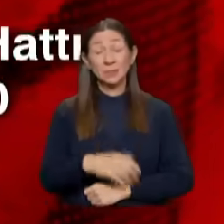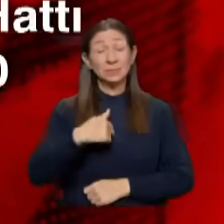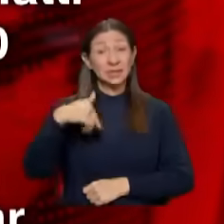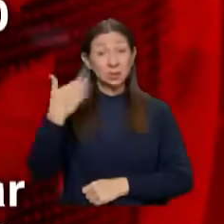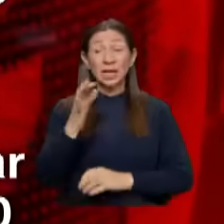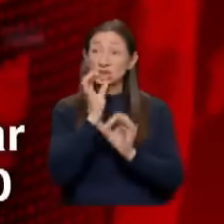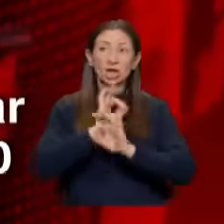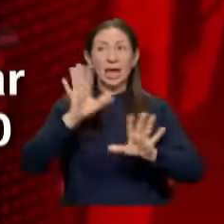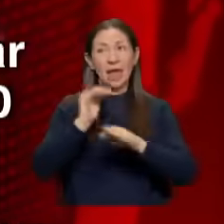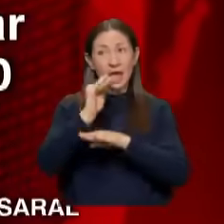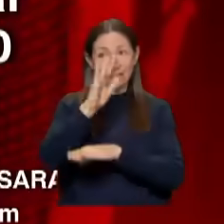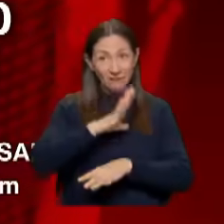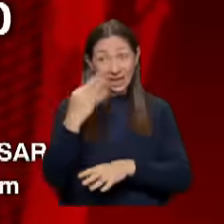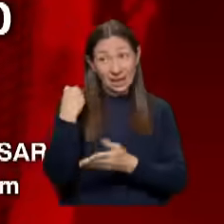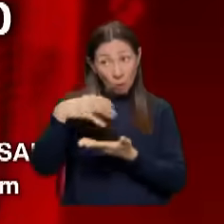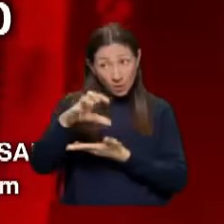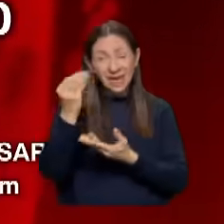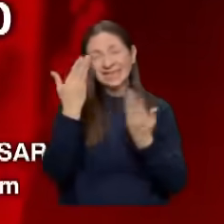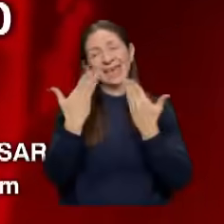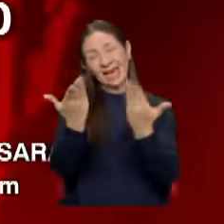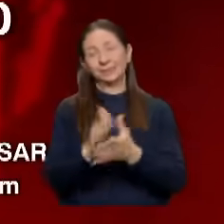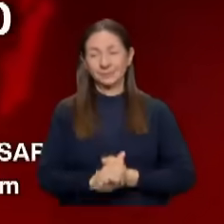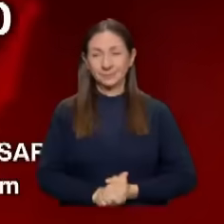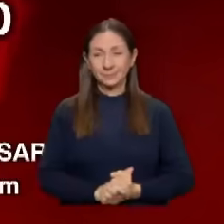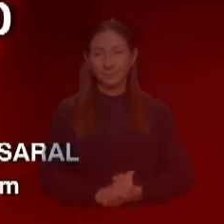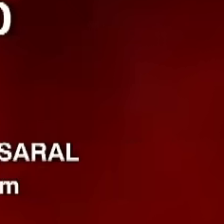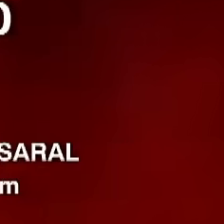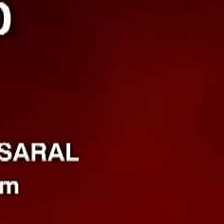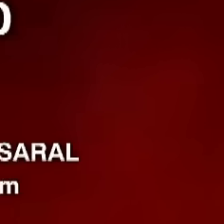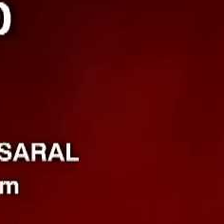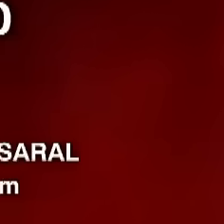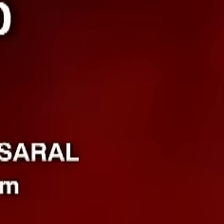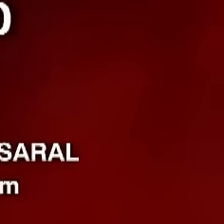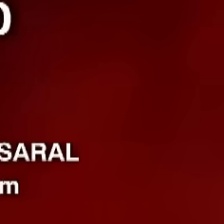Bizden sonra Şahane Hayatım Var yeni bölümüyle iyi seyirler. Taşına, toprağına.